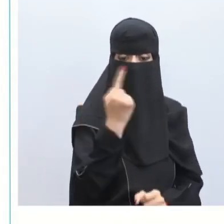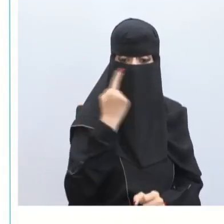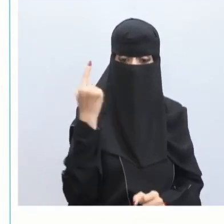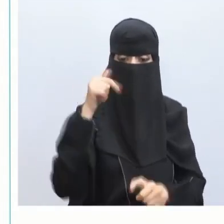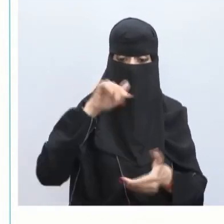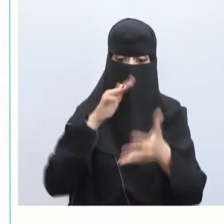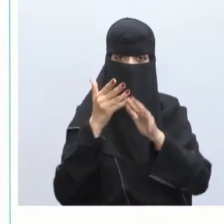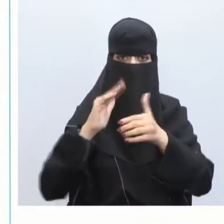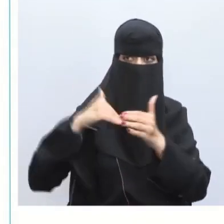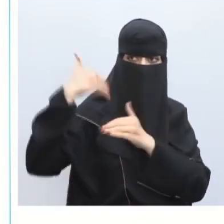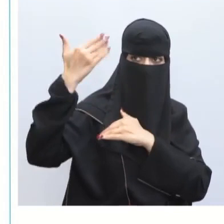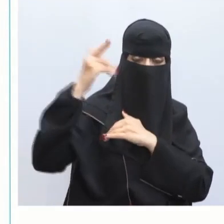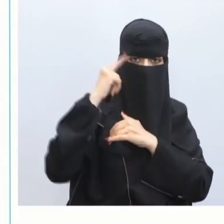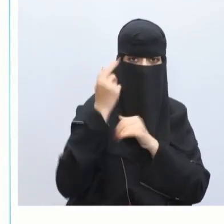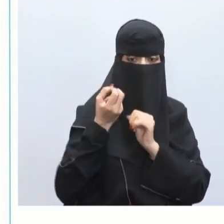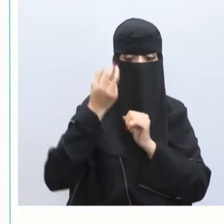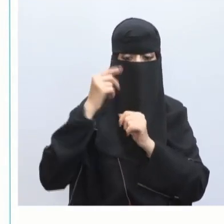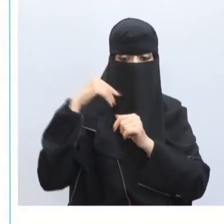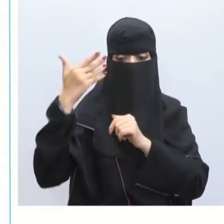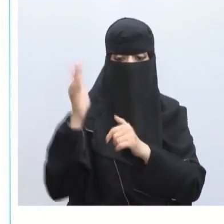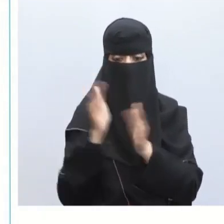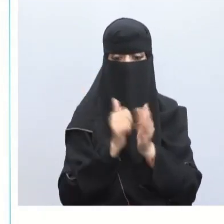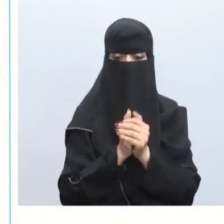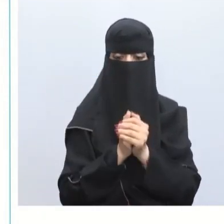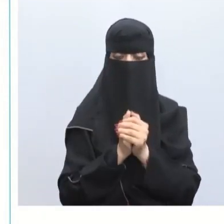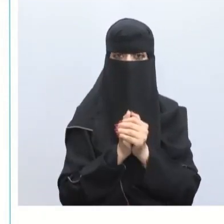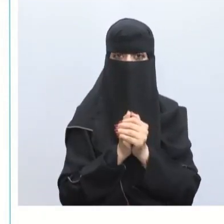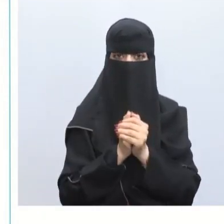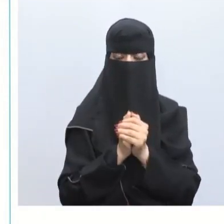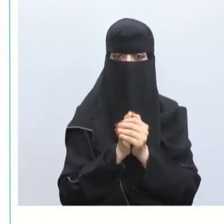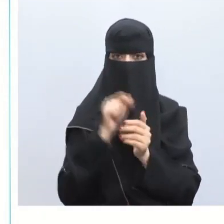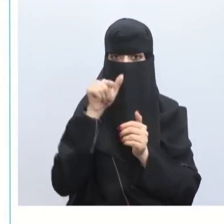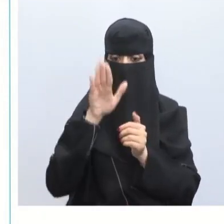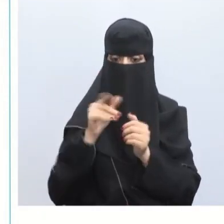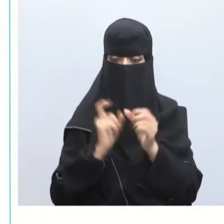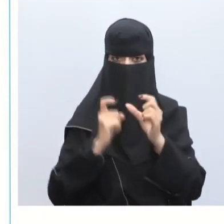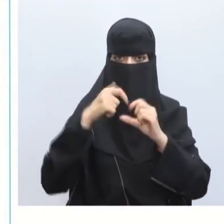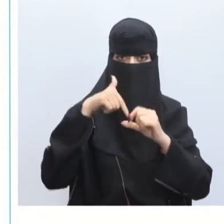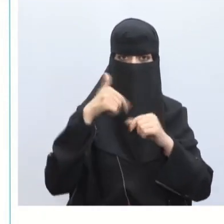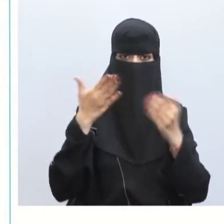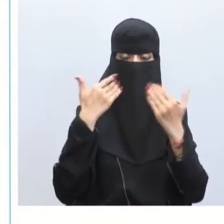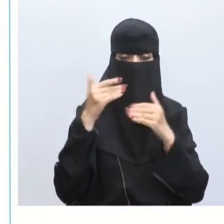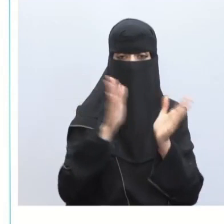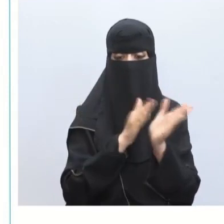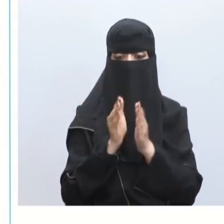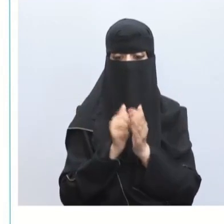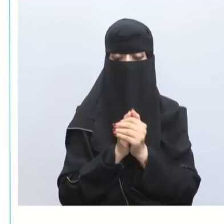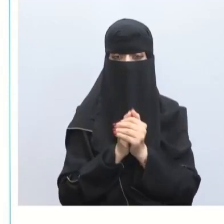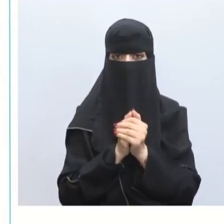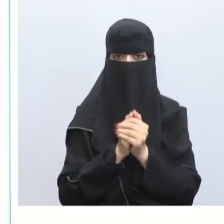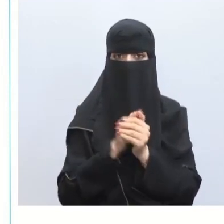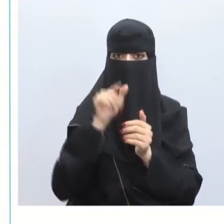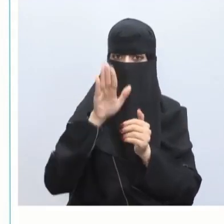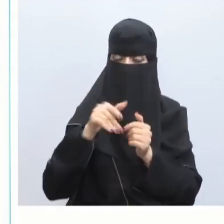العواصف المحتمله والمتوقعه هذهه من ادوات الطقس بالون الطقس كذلك